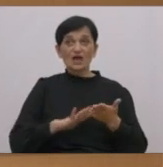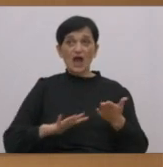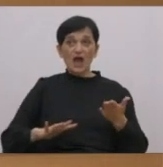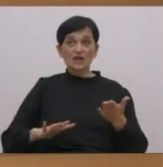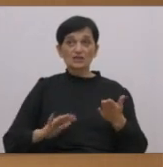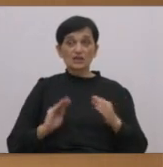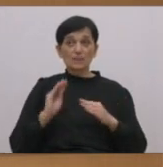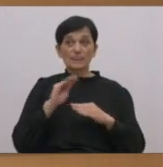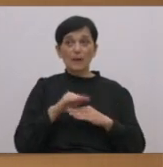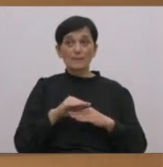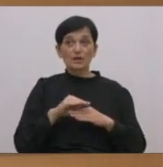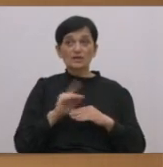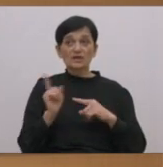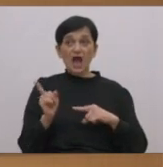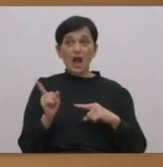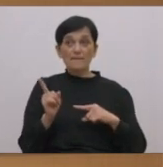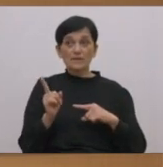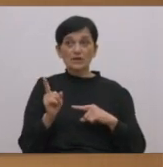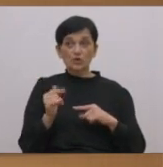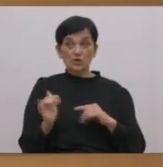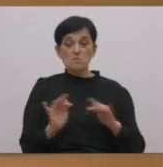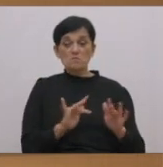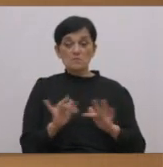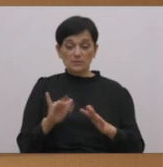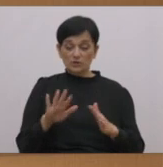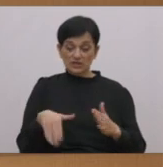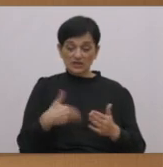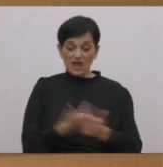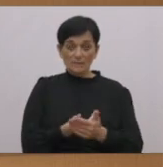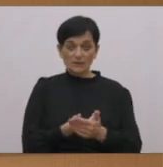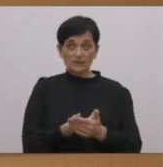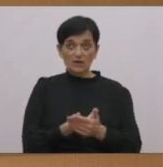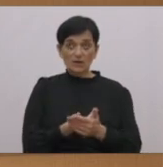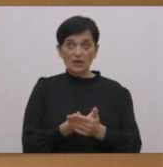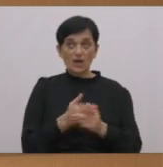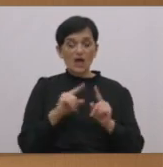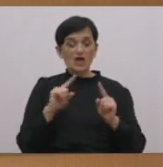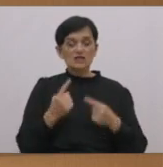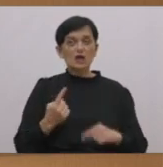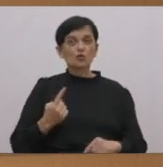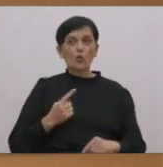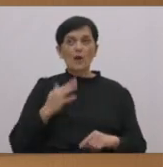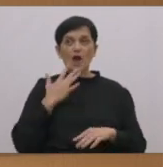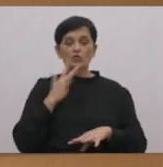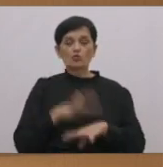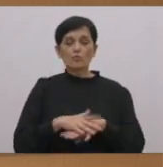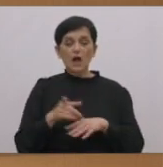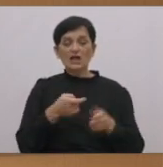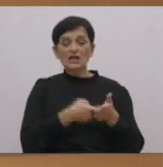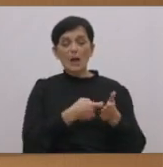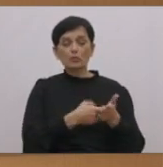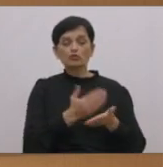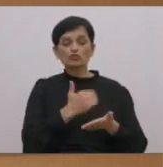უკვე დამატებითი მოკვლევა აპრილის თვეში და იგი მიმდინარეობს დღემდე. რატო არ დაელოდა ეროვნული ბანკი გამოძიების